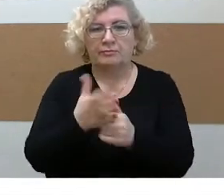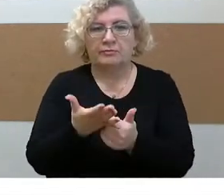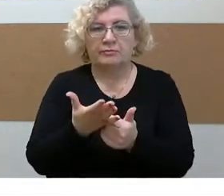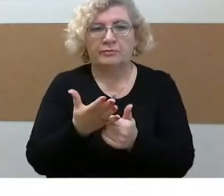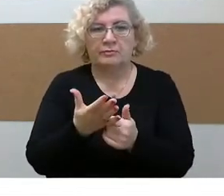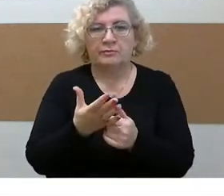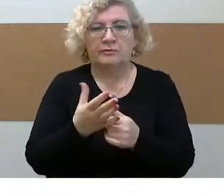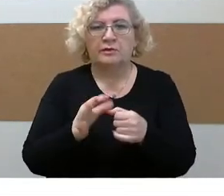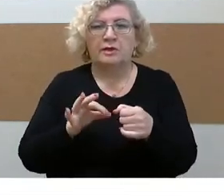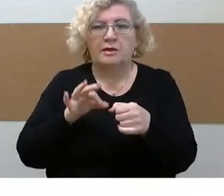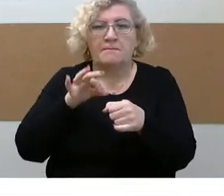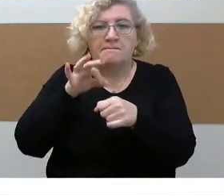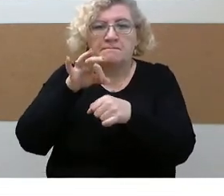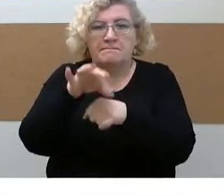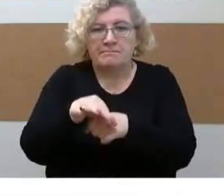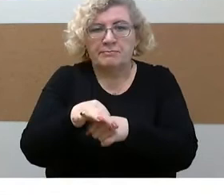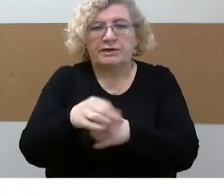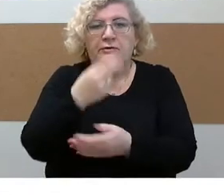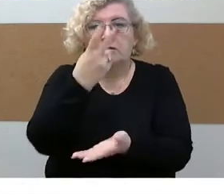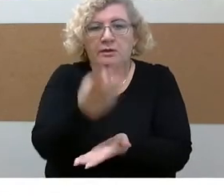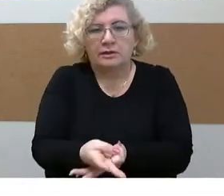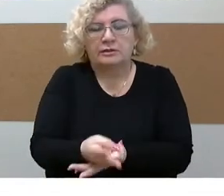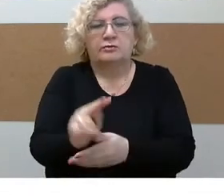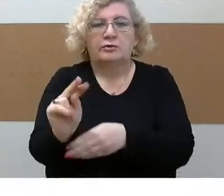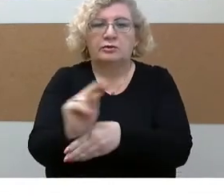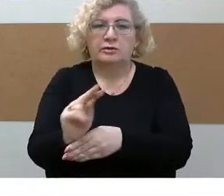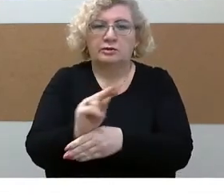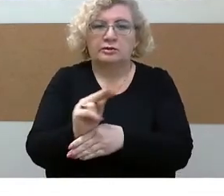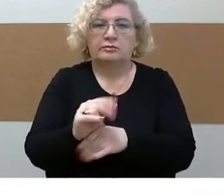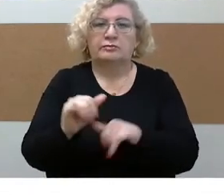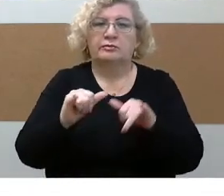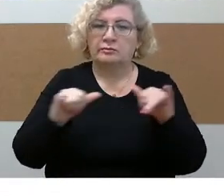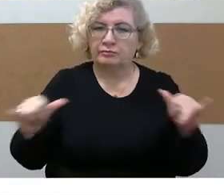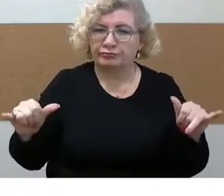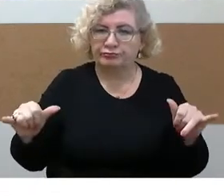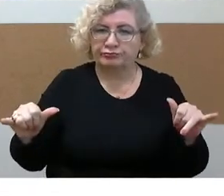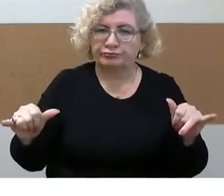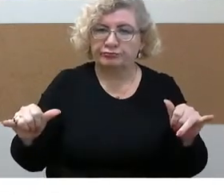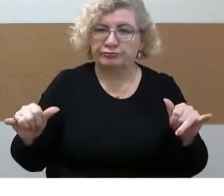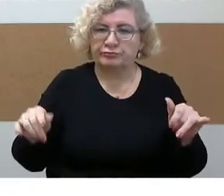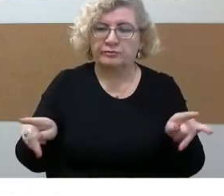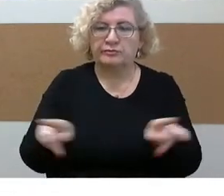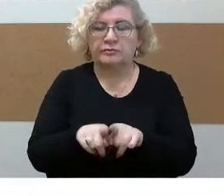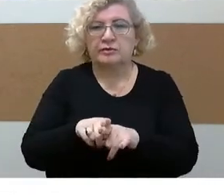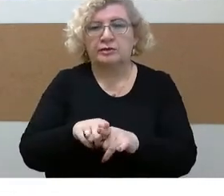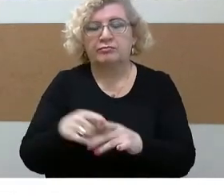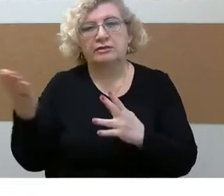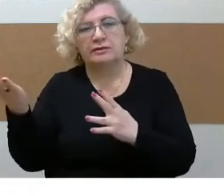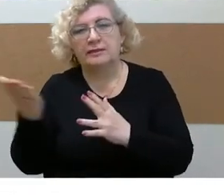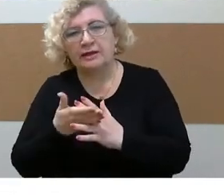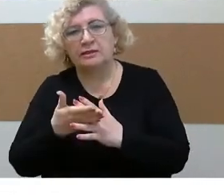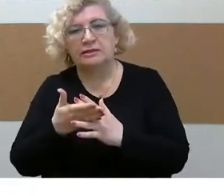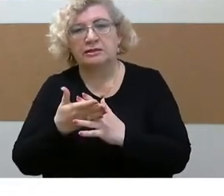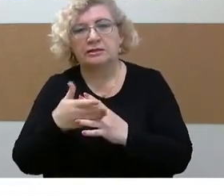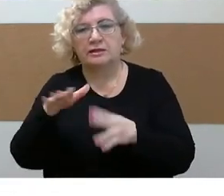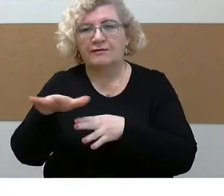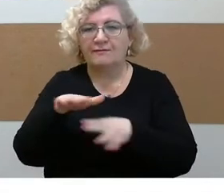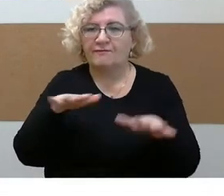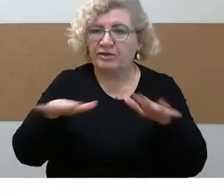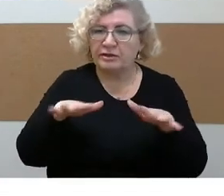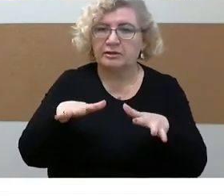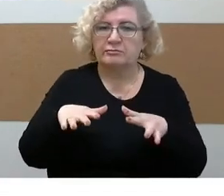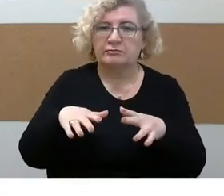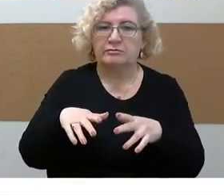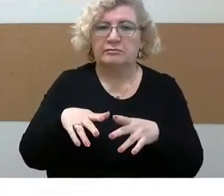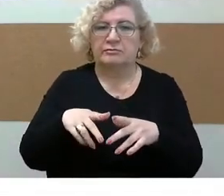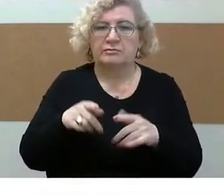iš pilno neveiksnumo į dalinį arba neveiksnumą tam tikroje srityje. Ir tai tas žingsnis netitinka iš